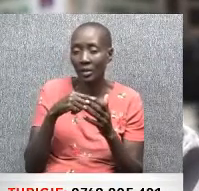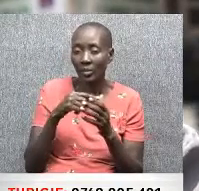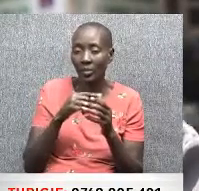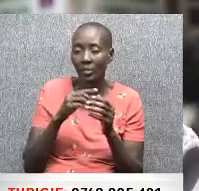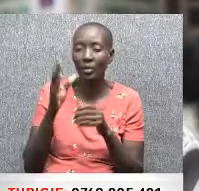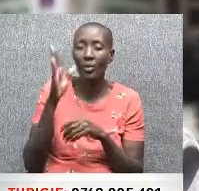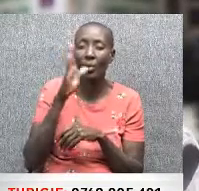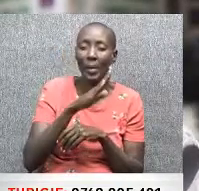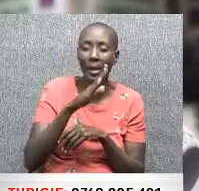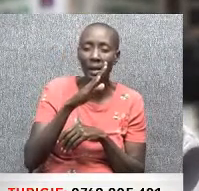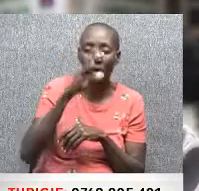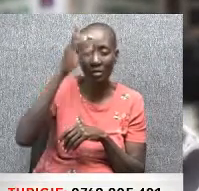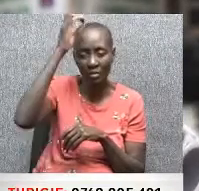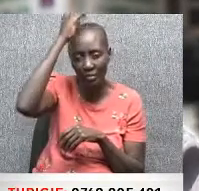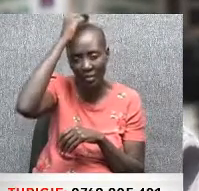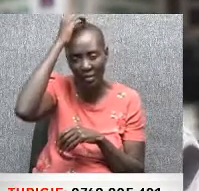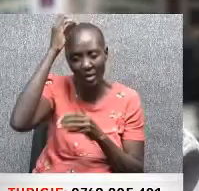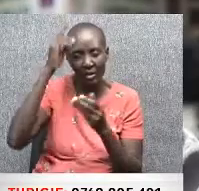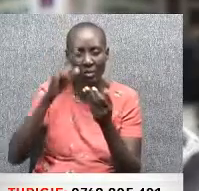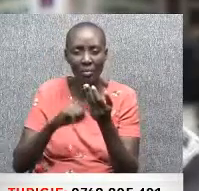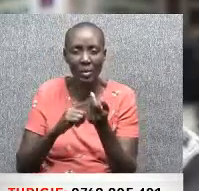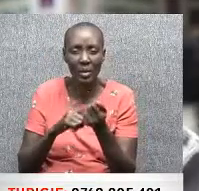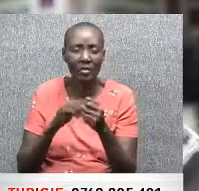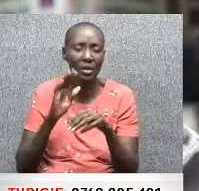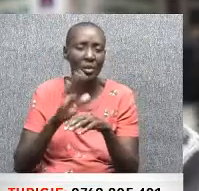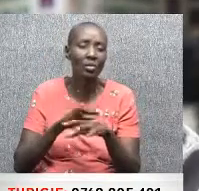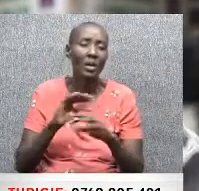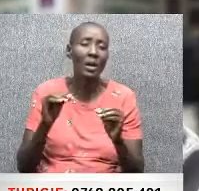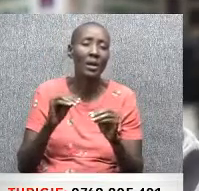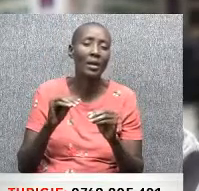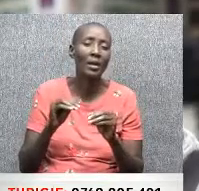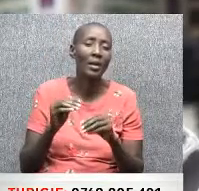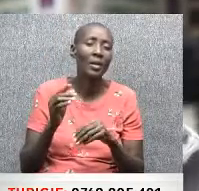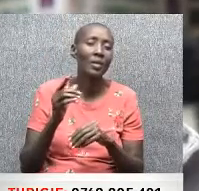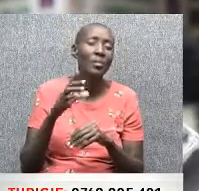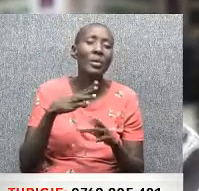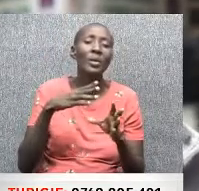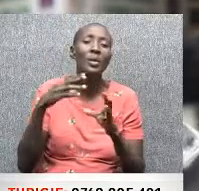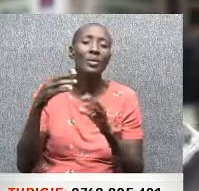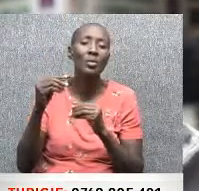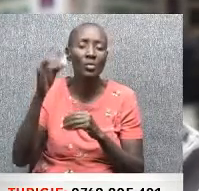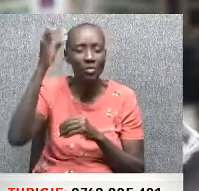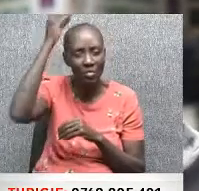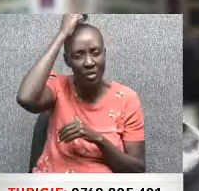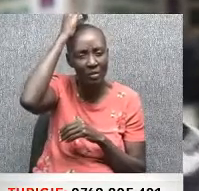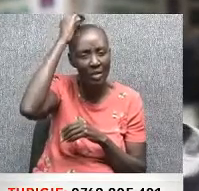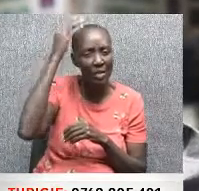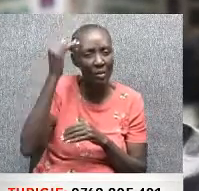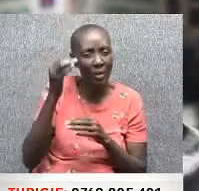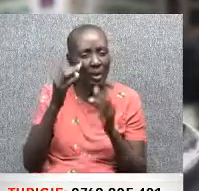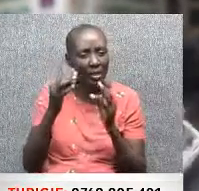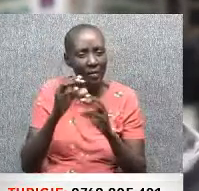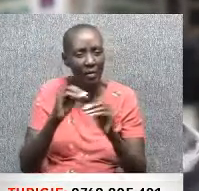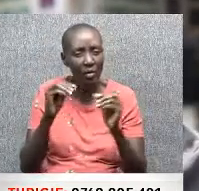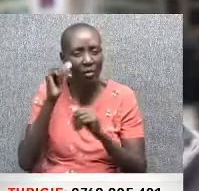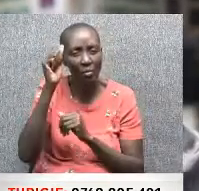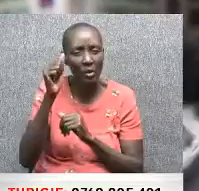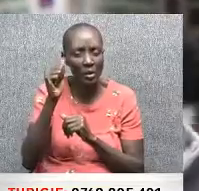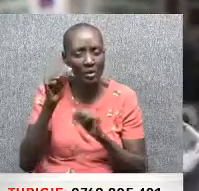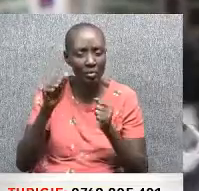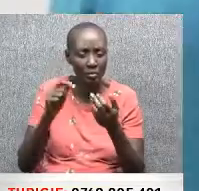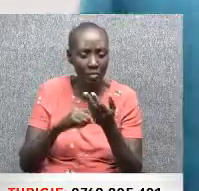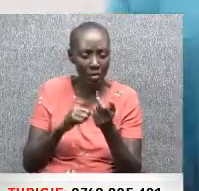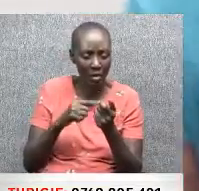mambo mzuri. Kwa nini ende nyumbani nikahesabiwe kama si siasa? Naweza hesabiwa mahali popote, bora nijulikane